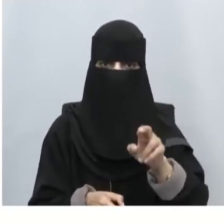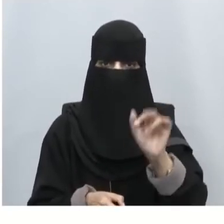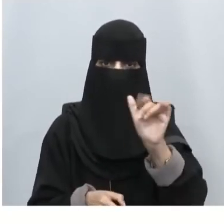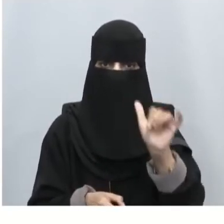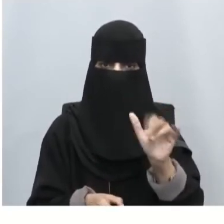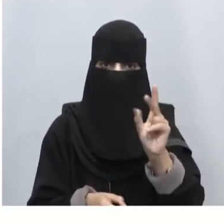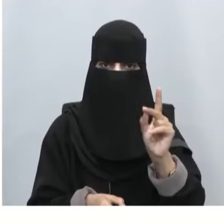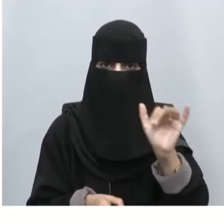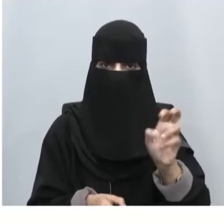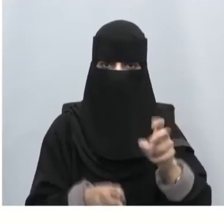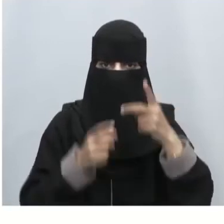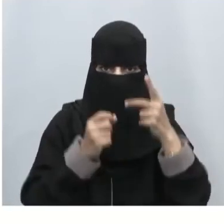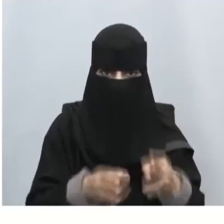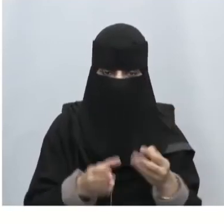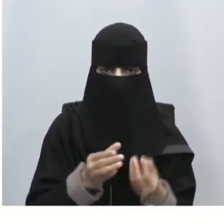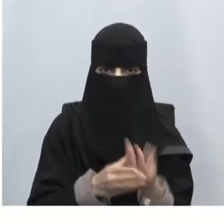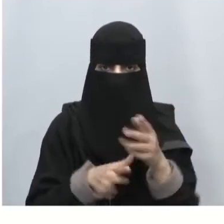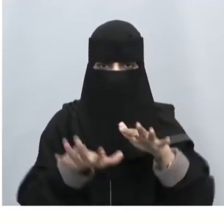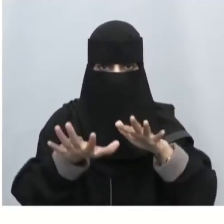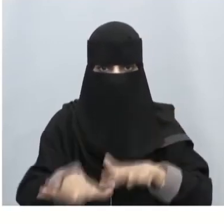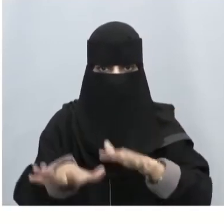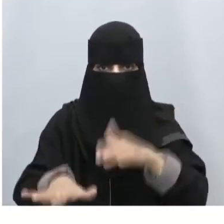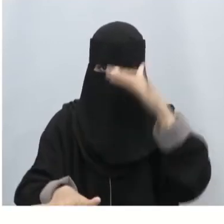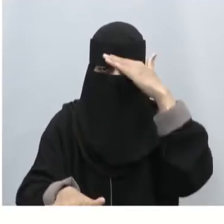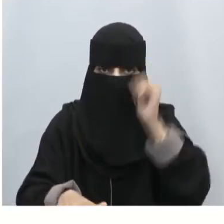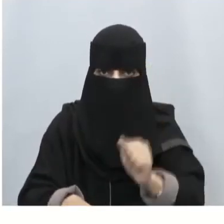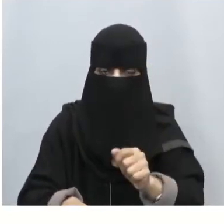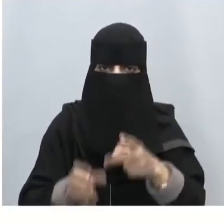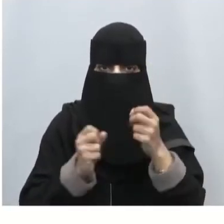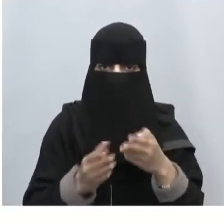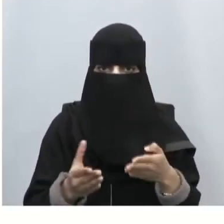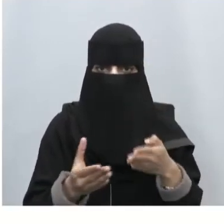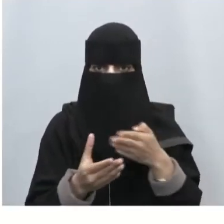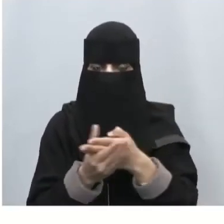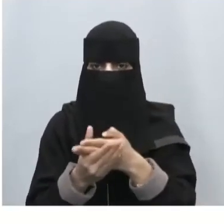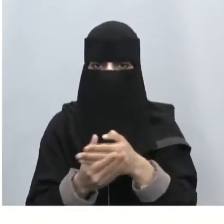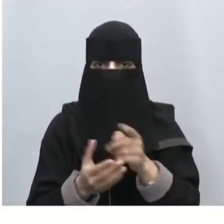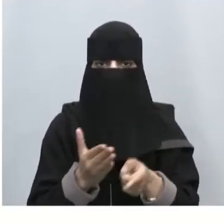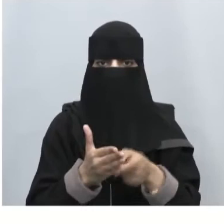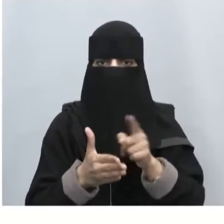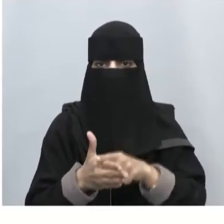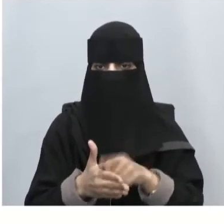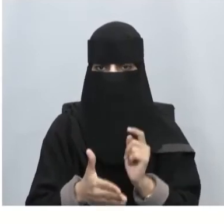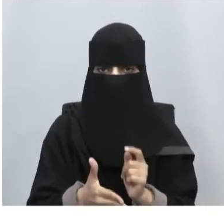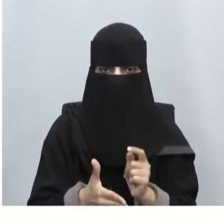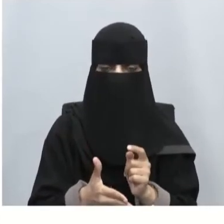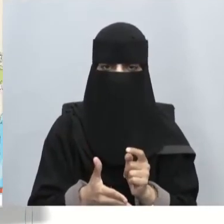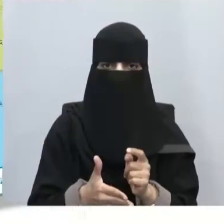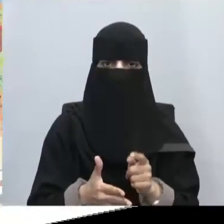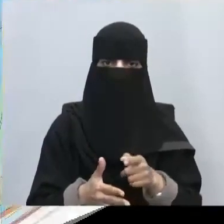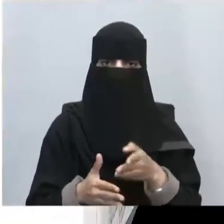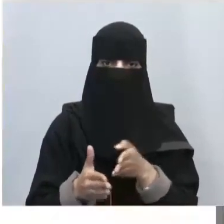التي انطلقت منها الحملات الصليبيه باتجاه العالم الاسلامي من الجهات الغربيه